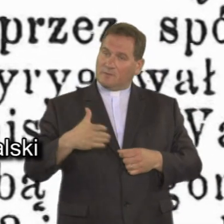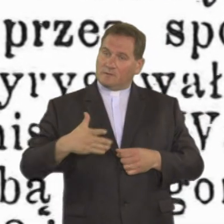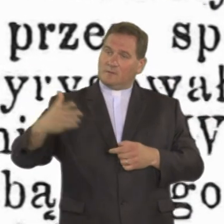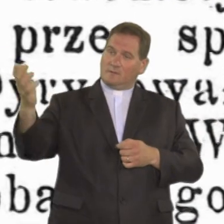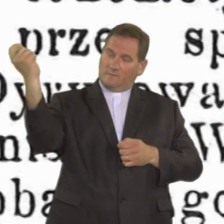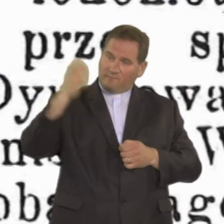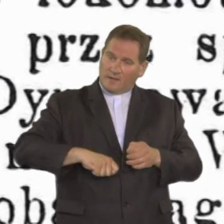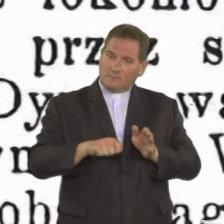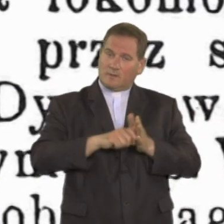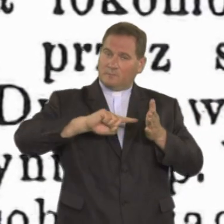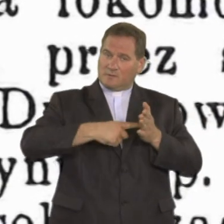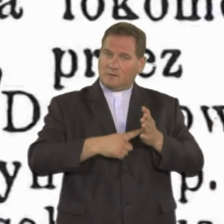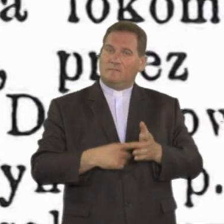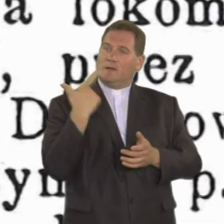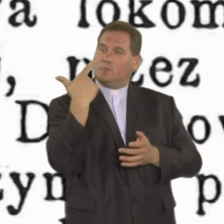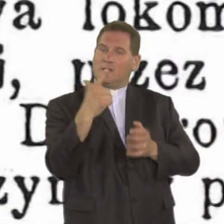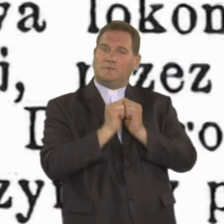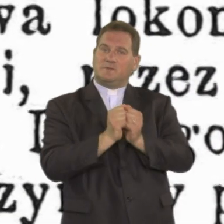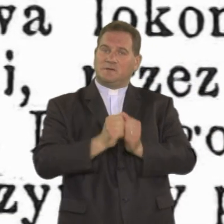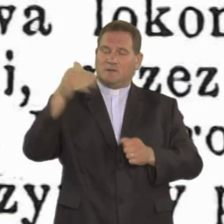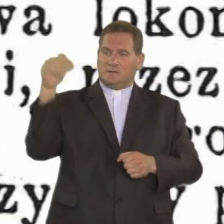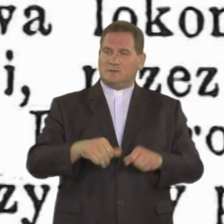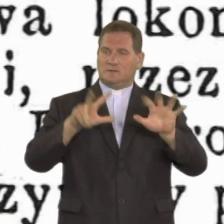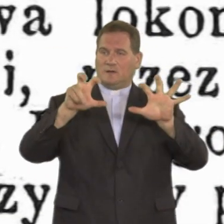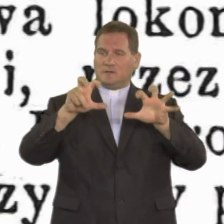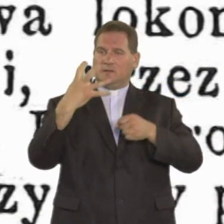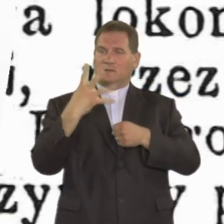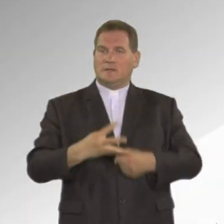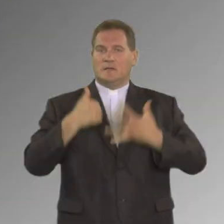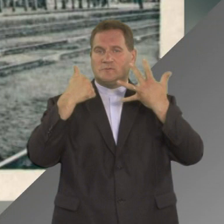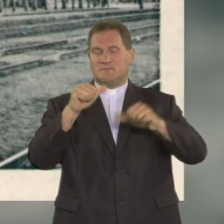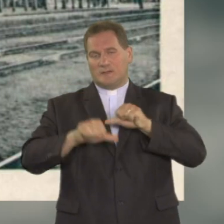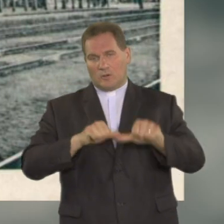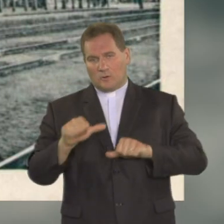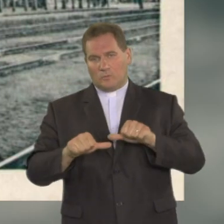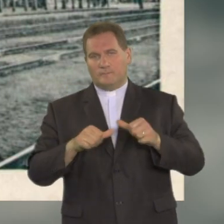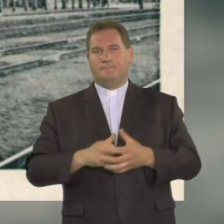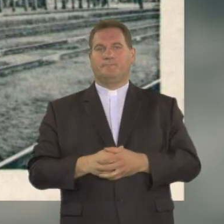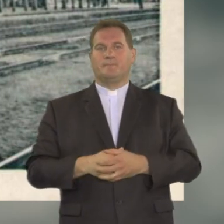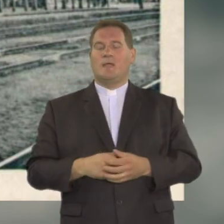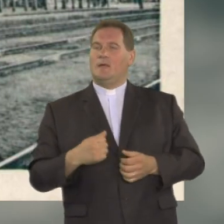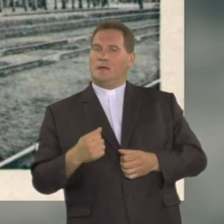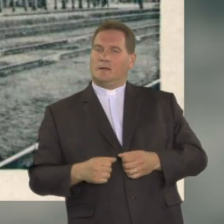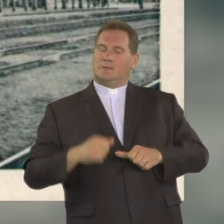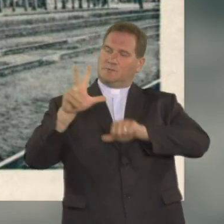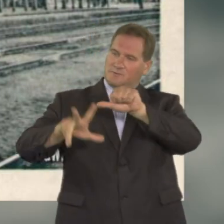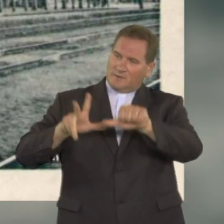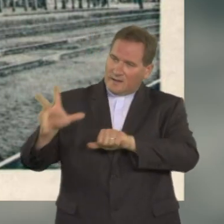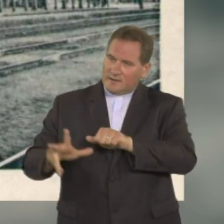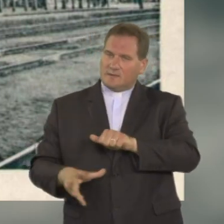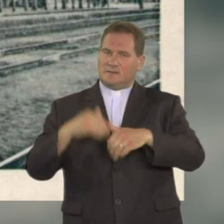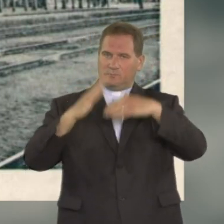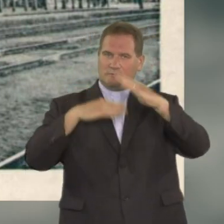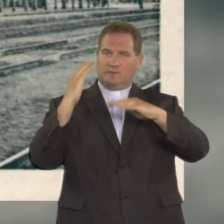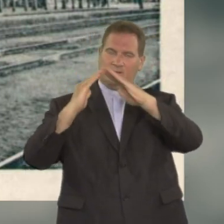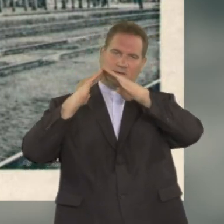Trybunalskiego 2 września 1846 roku. 3 lata później dobudowano zadaszenie nad